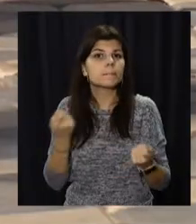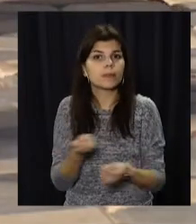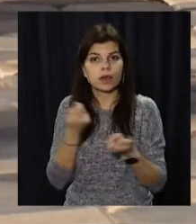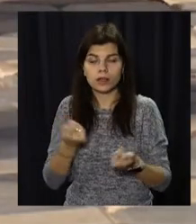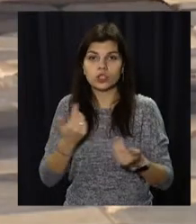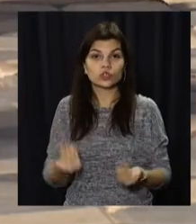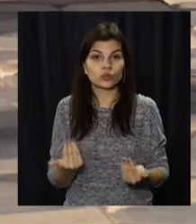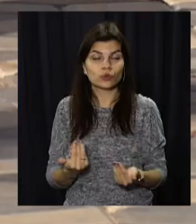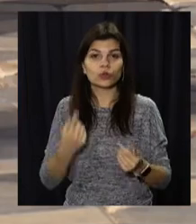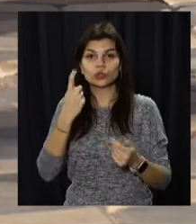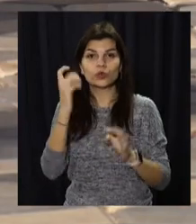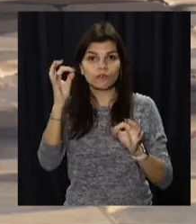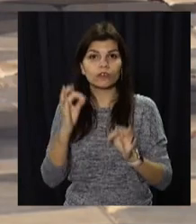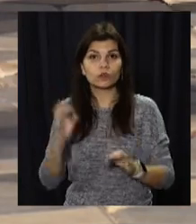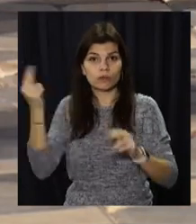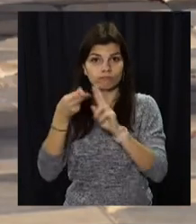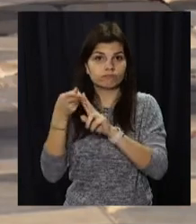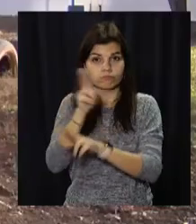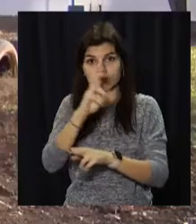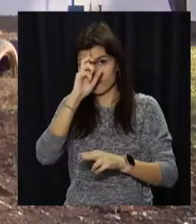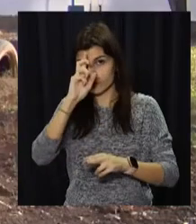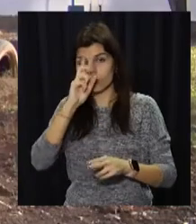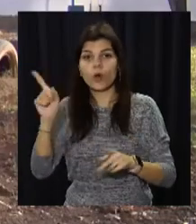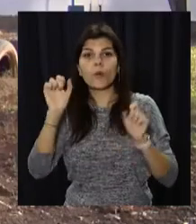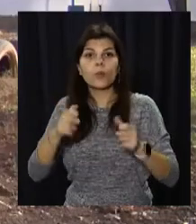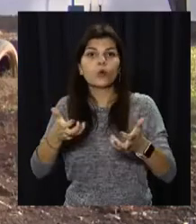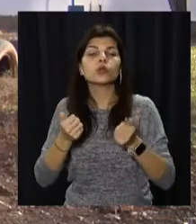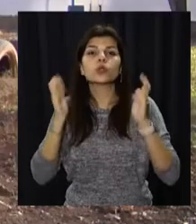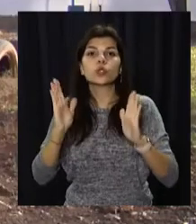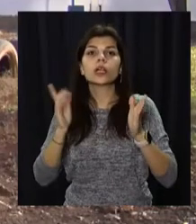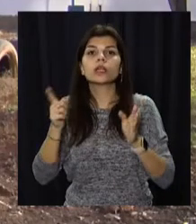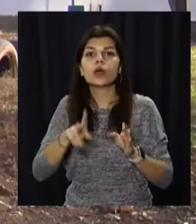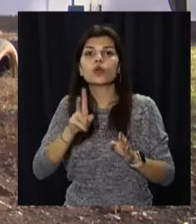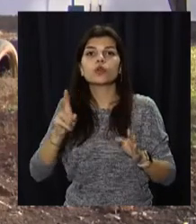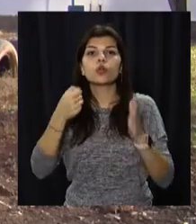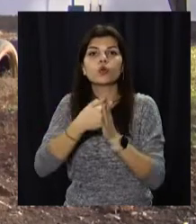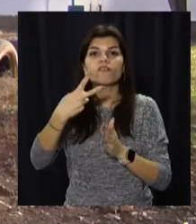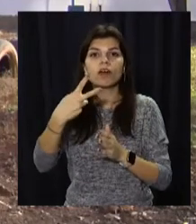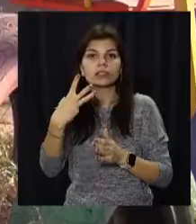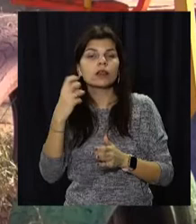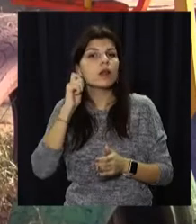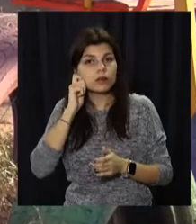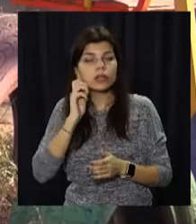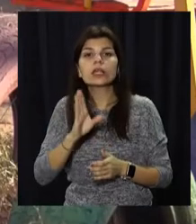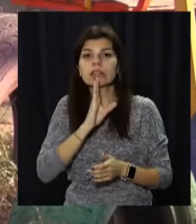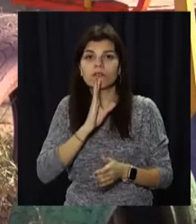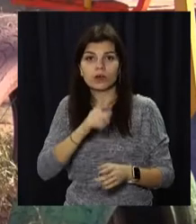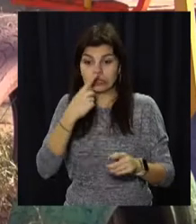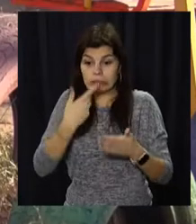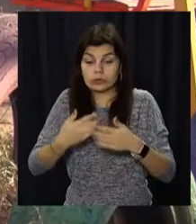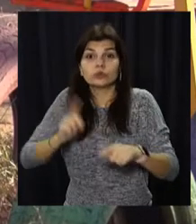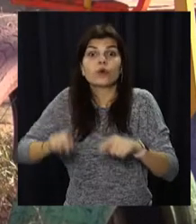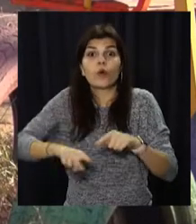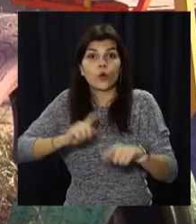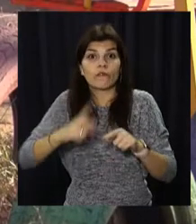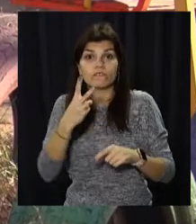Адже житло зі 100% компенсацією від держави могли отримати лише кандидати до 23 років. Дівчині ж незабаром